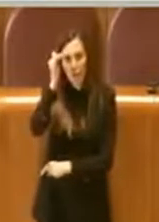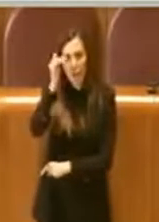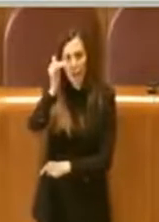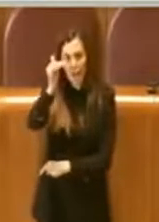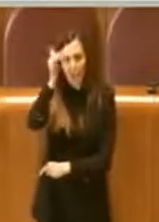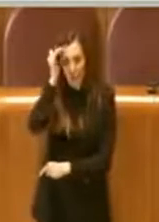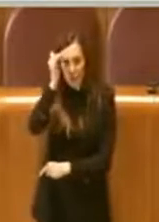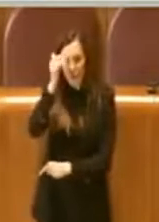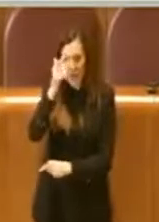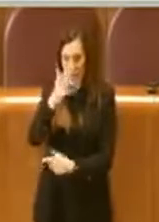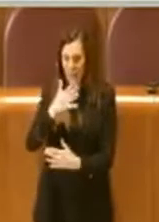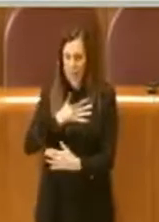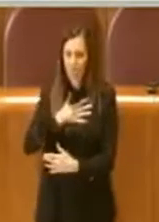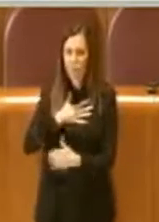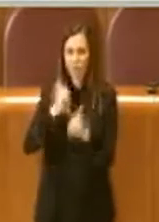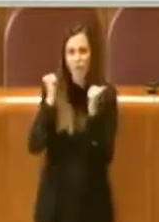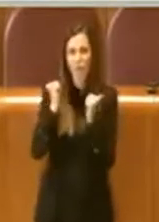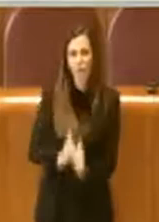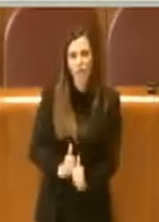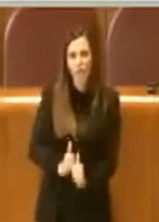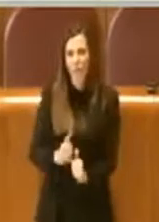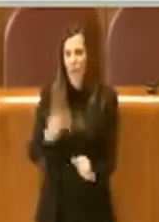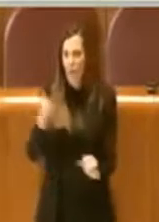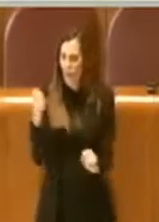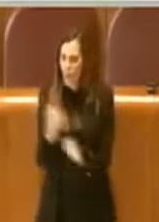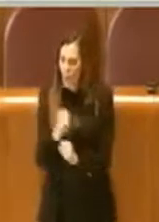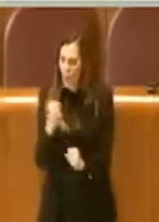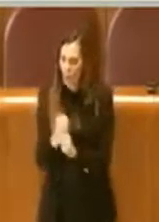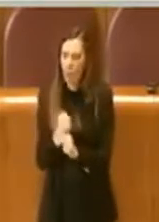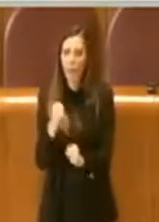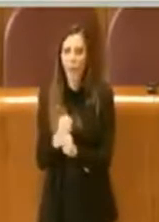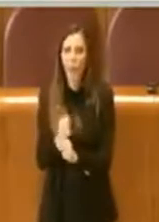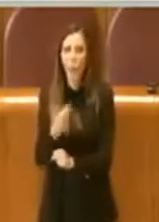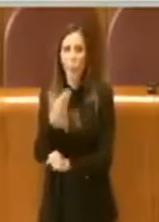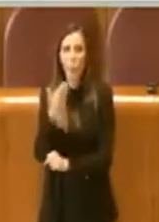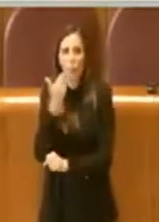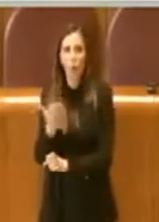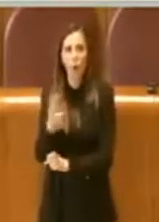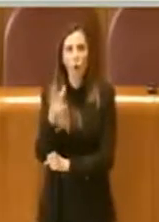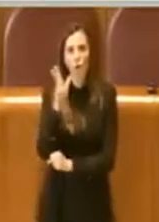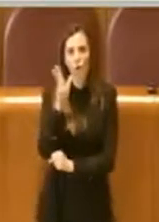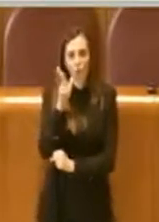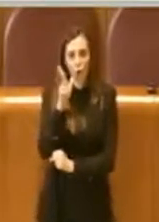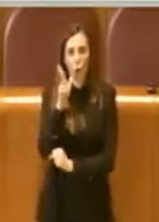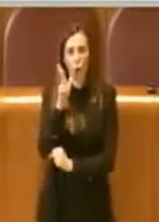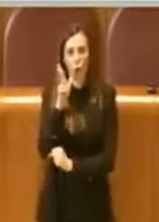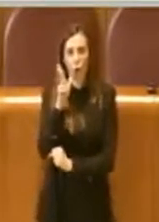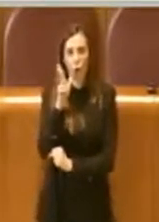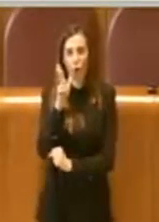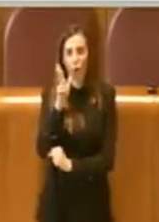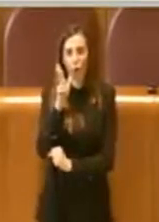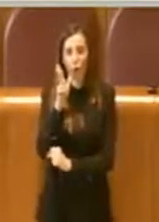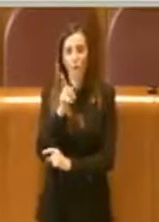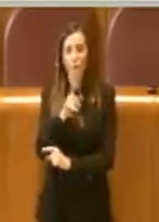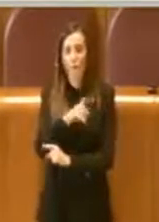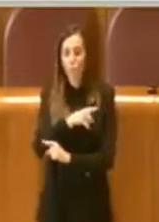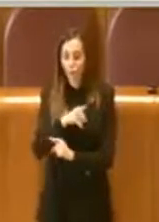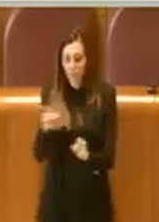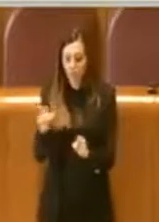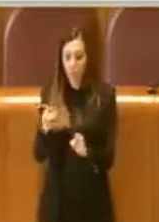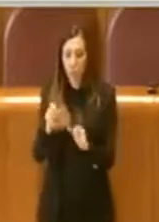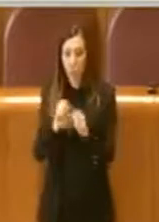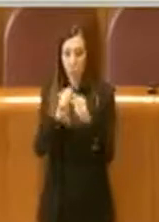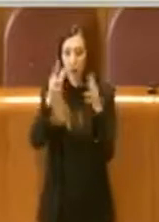ascoltare i nostri cittadini, ascoltare i nostri lavoratori, uomini e donne sulle quali la pandemia